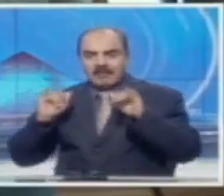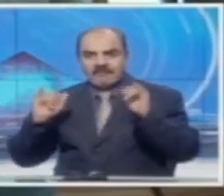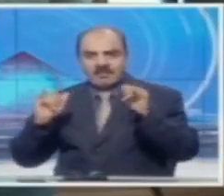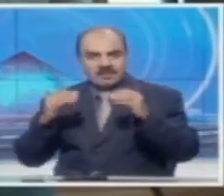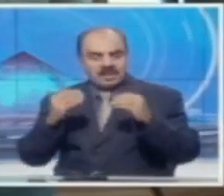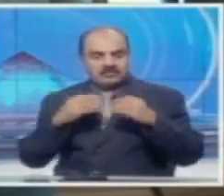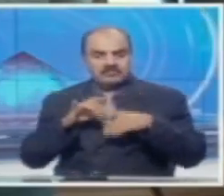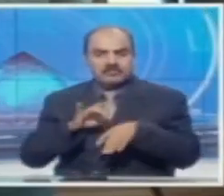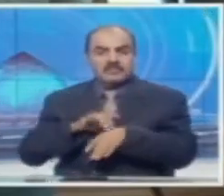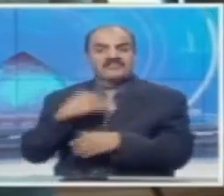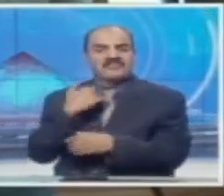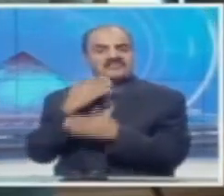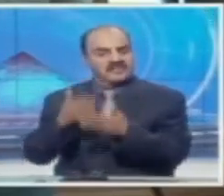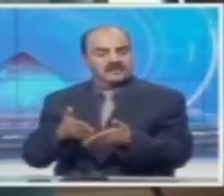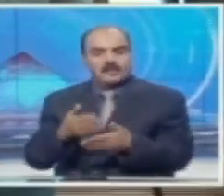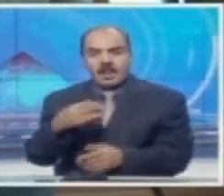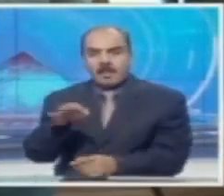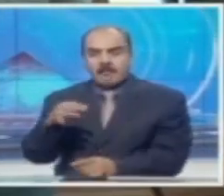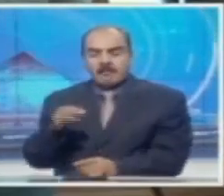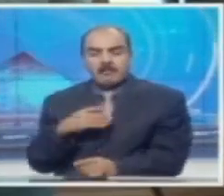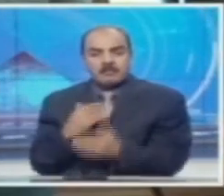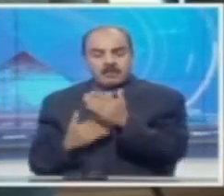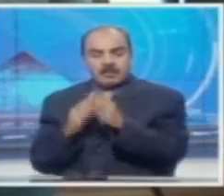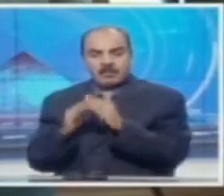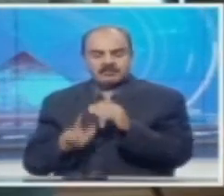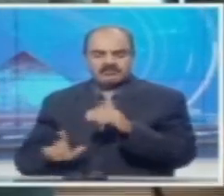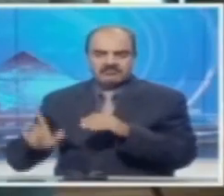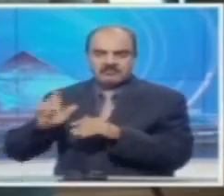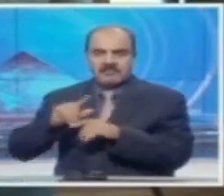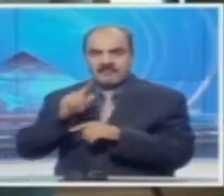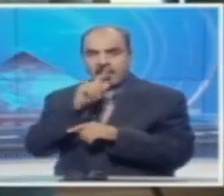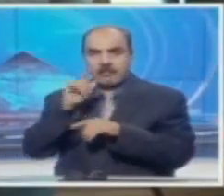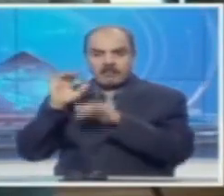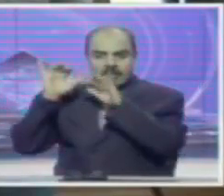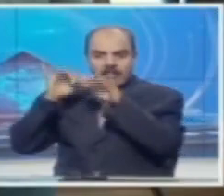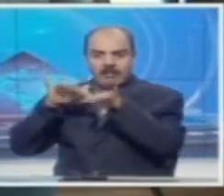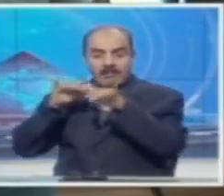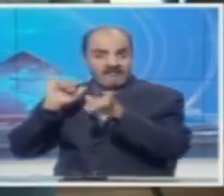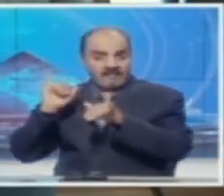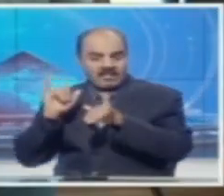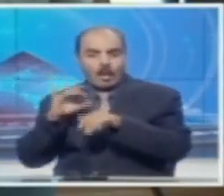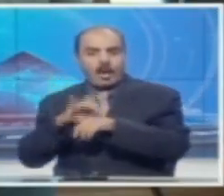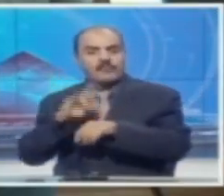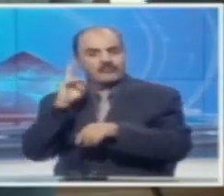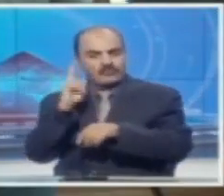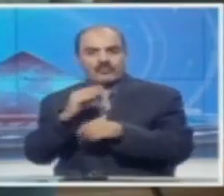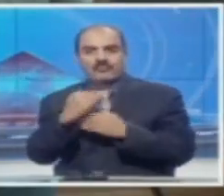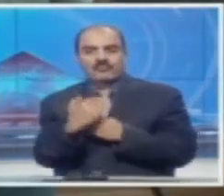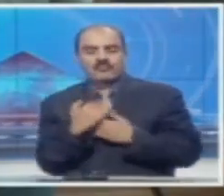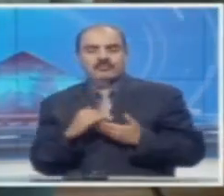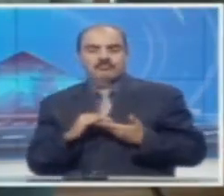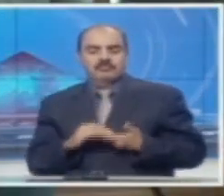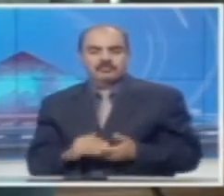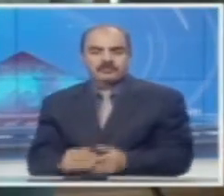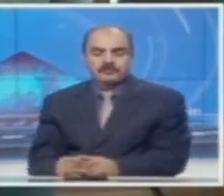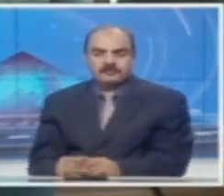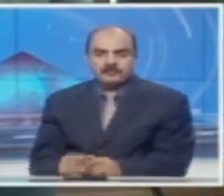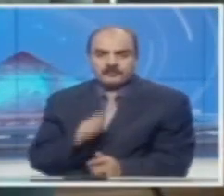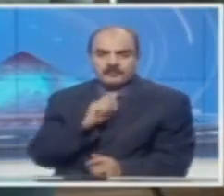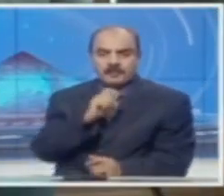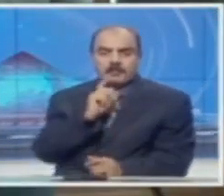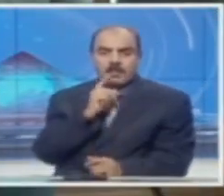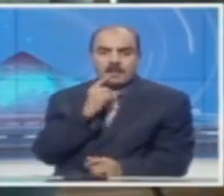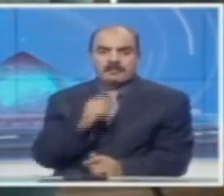مهمة ستحدث طفرة نوعية بجعل مصر منطقة محورية لتلك الصناعة الواعدة بين بلدان العالم. محمد